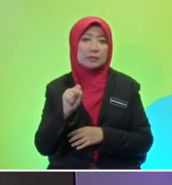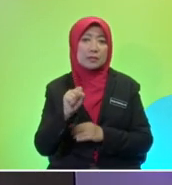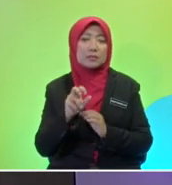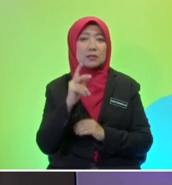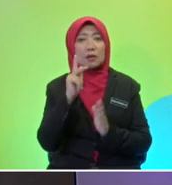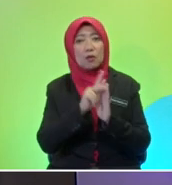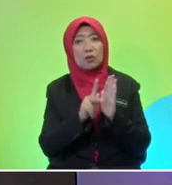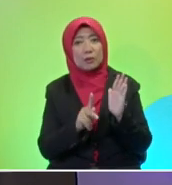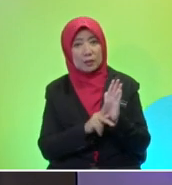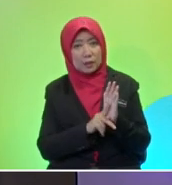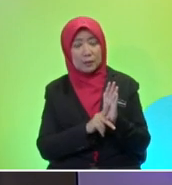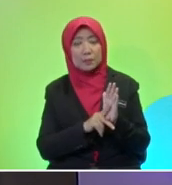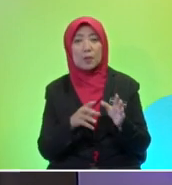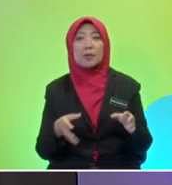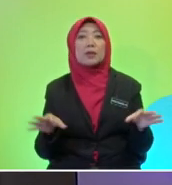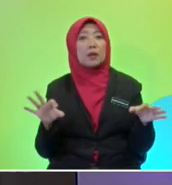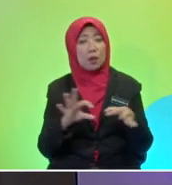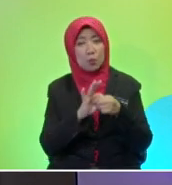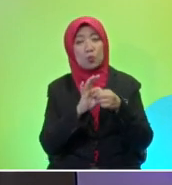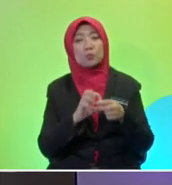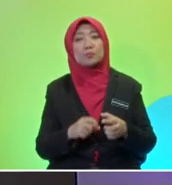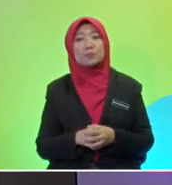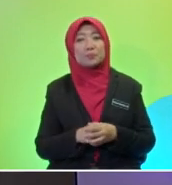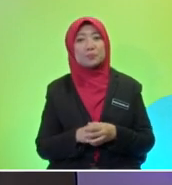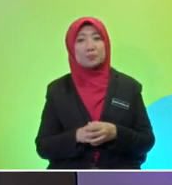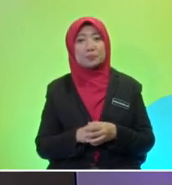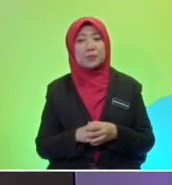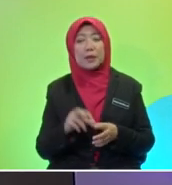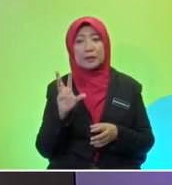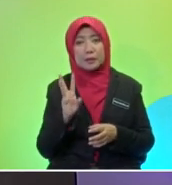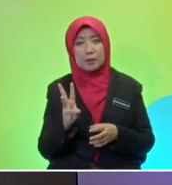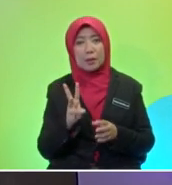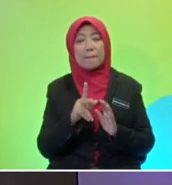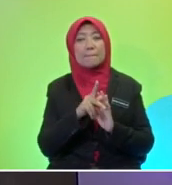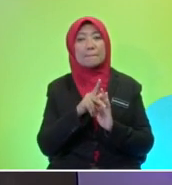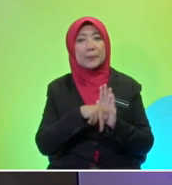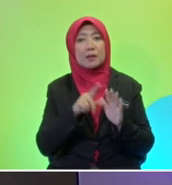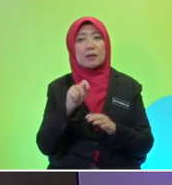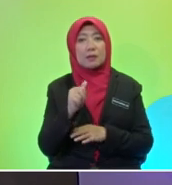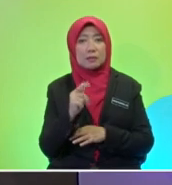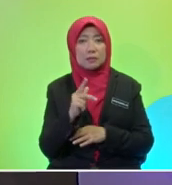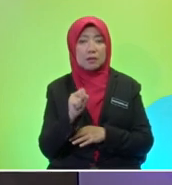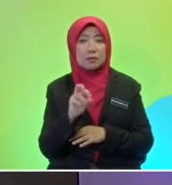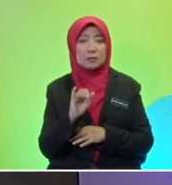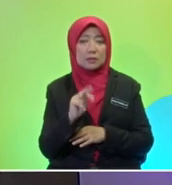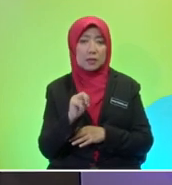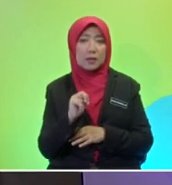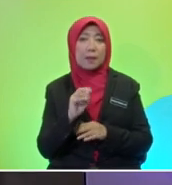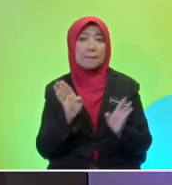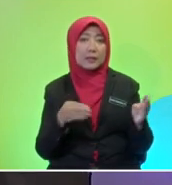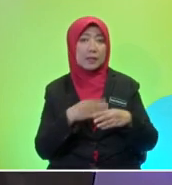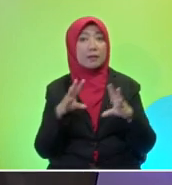digabung Jadikan Dia yang keenam semestinya tentang pun tak Sabit saja bagaimana dilakukan dalam matematika